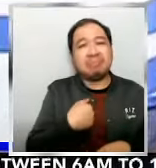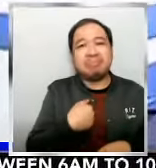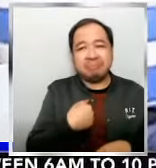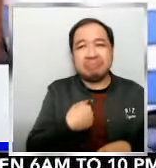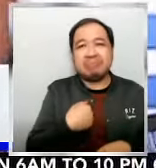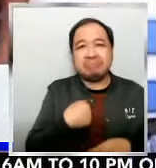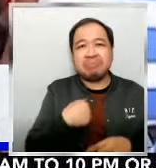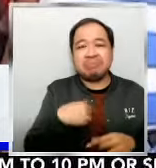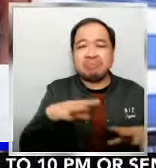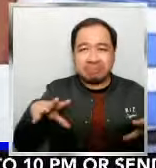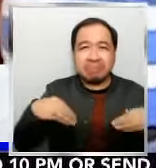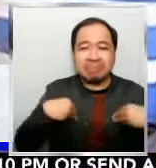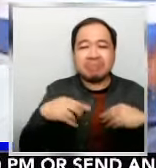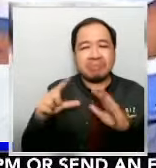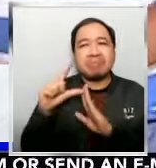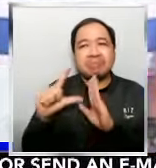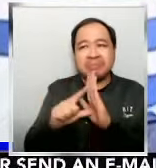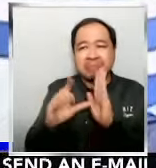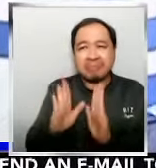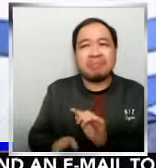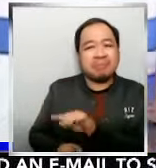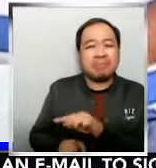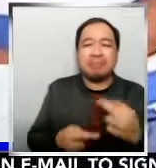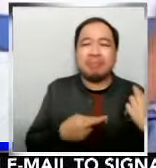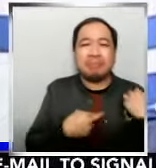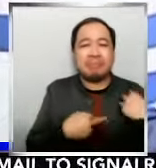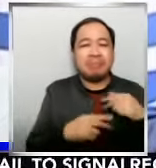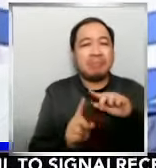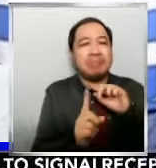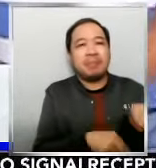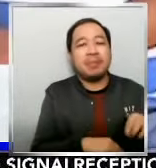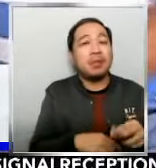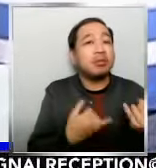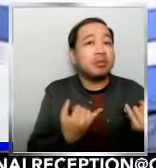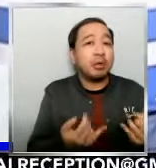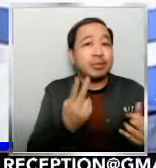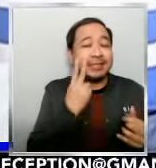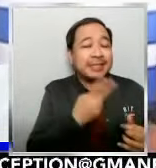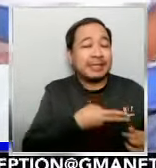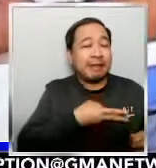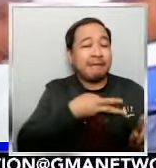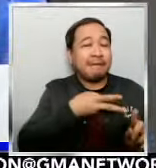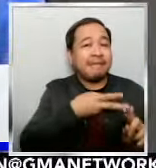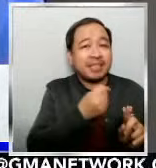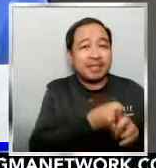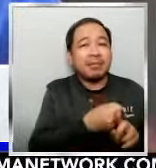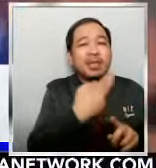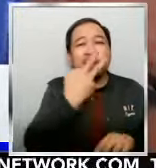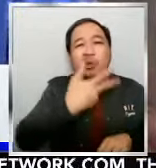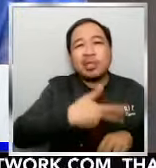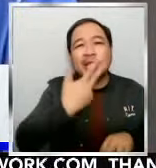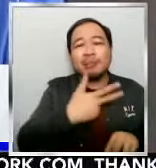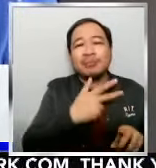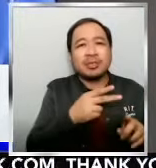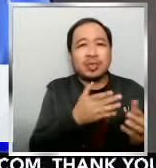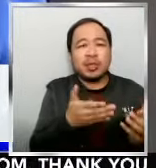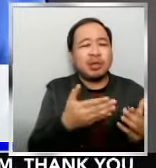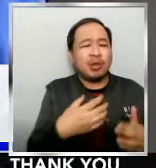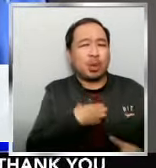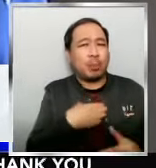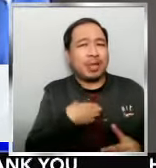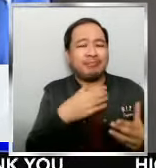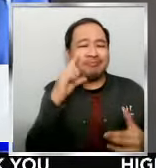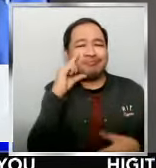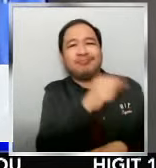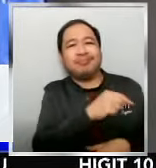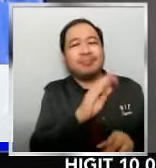sasagot. Ayon sa suspect, 3 beses na raw ipinabarangay ang biktima para mabayaran ang utang. Sana sa barangay pa lang